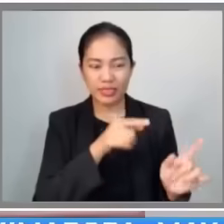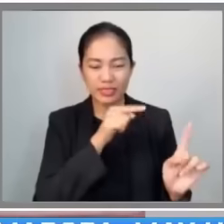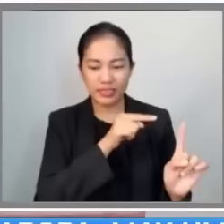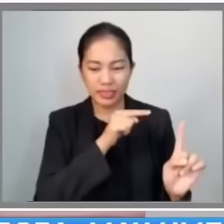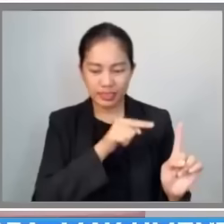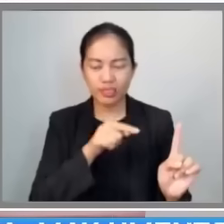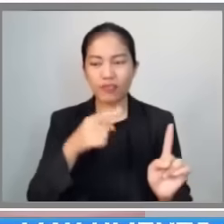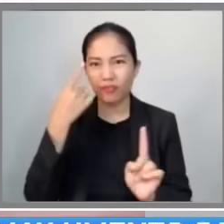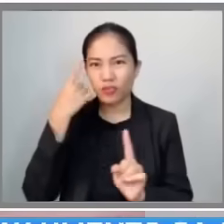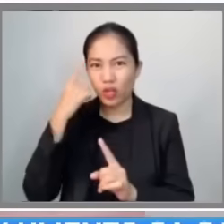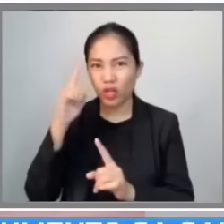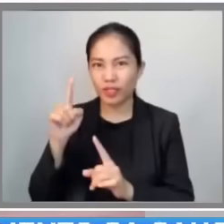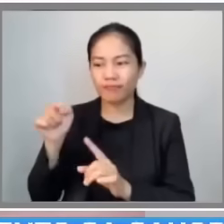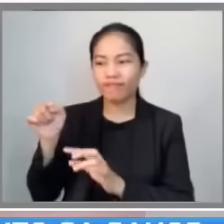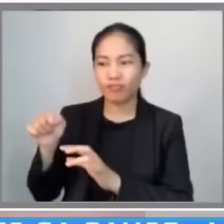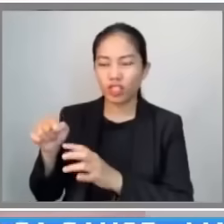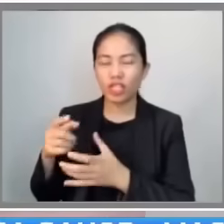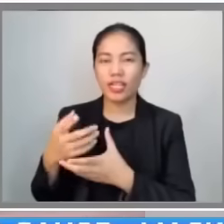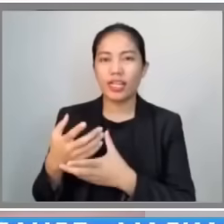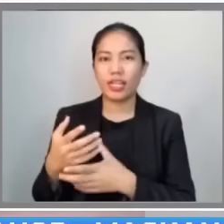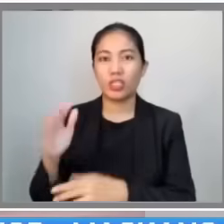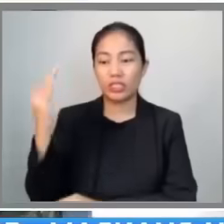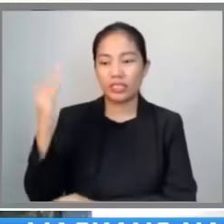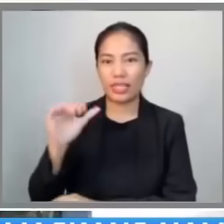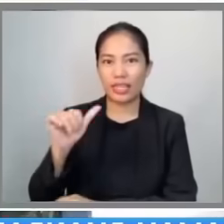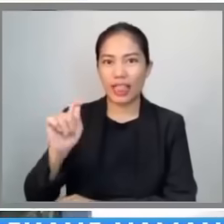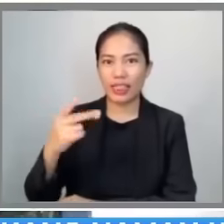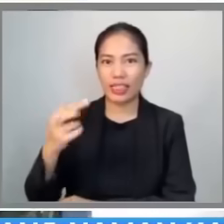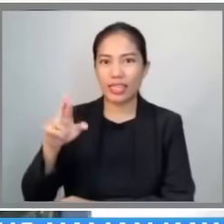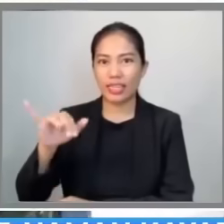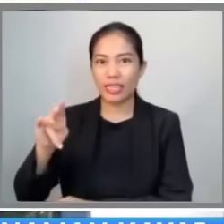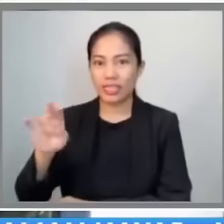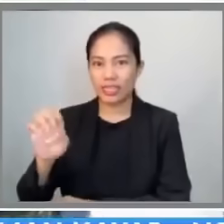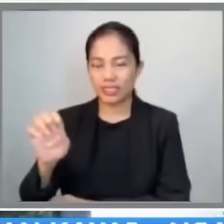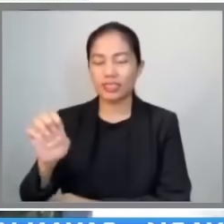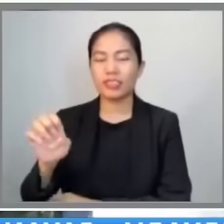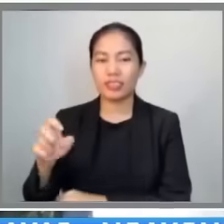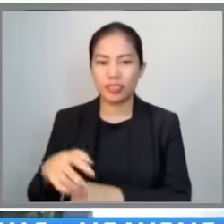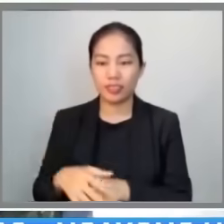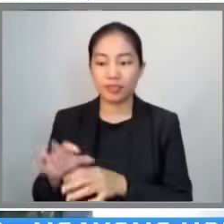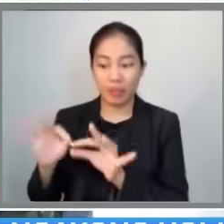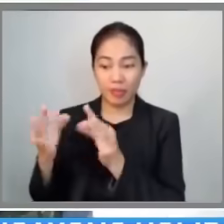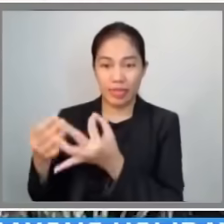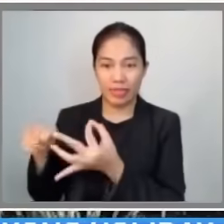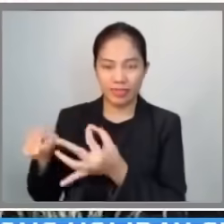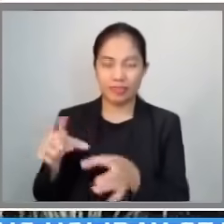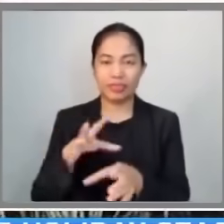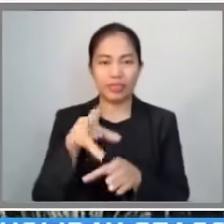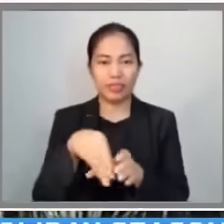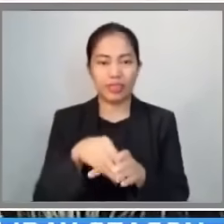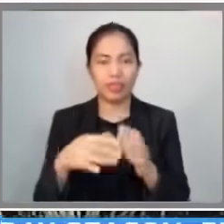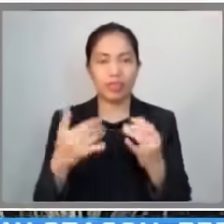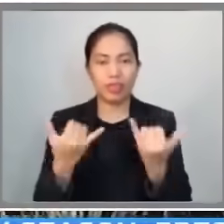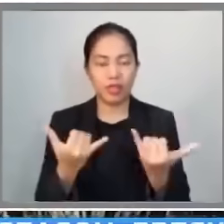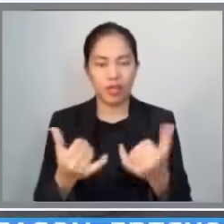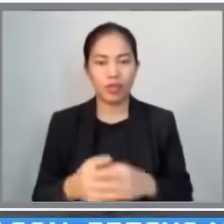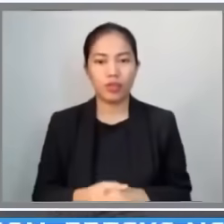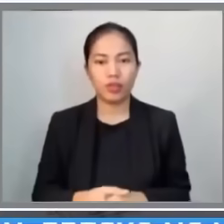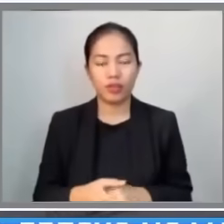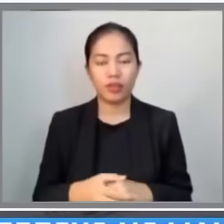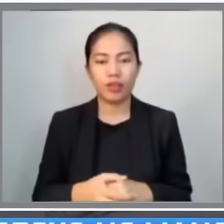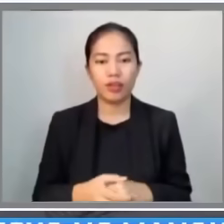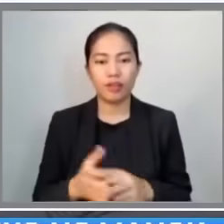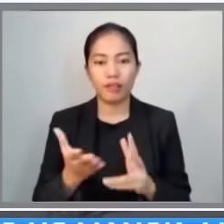Camilon. Dumalo roon ang pamilya ni Camilon. Isinampa ang kaso ng Regional Internal Affairs Service ng Calabar